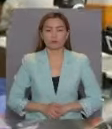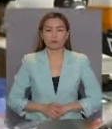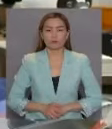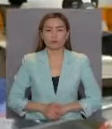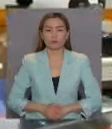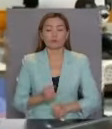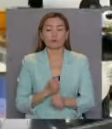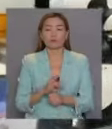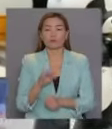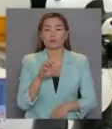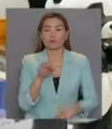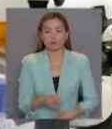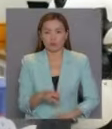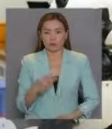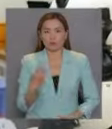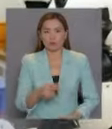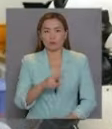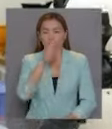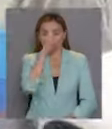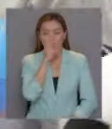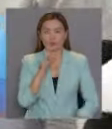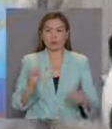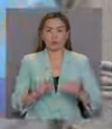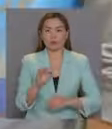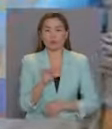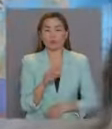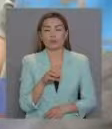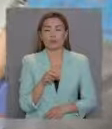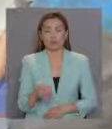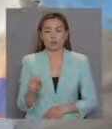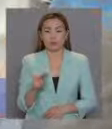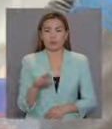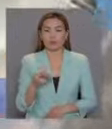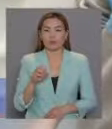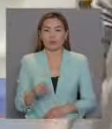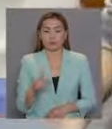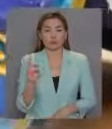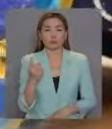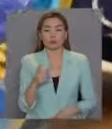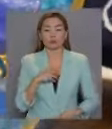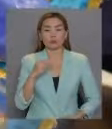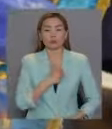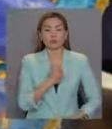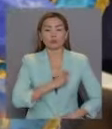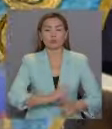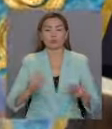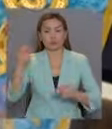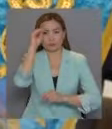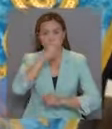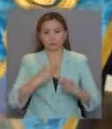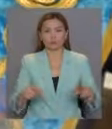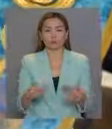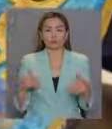На создание робота ушло 2 месяца. Курмет Айыпкалиев и Дамиле Кишибай. Один из них учится в стенах школы, другой